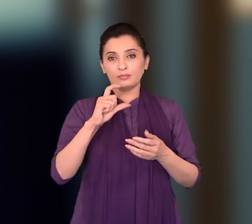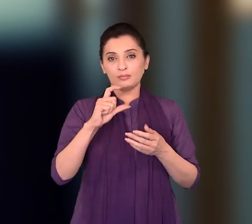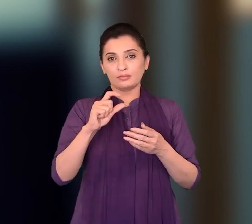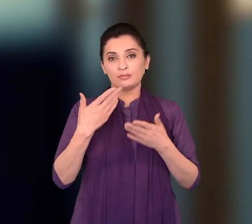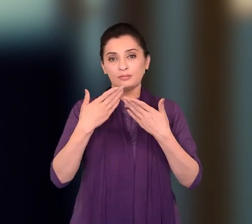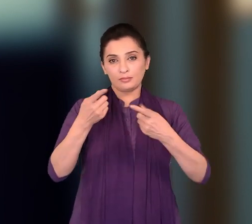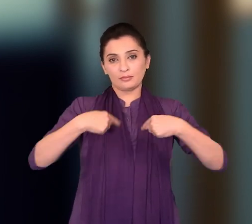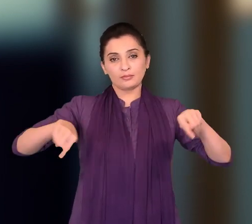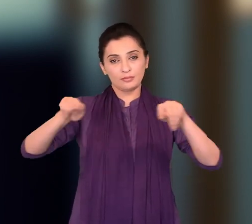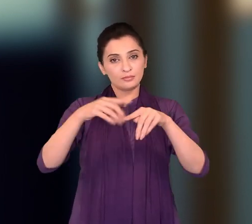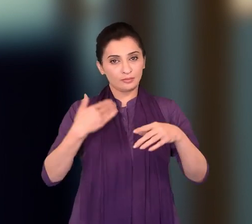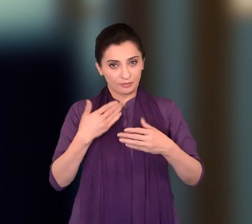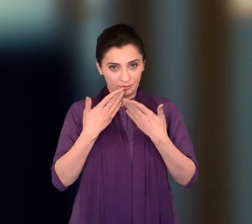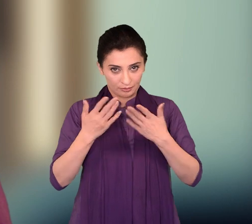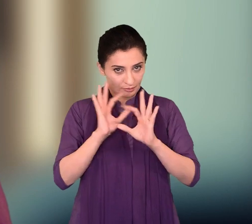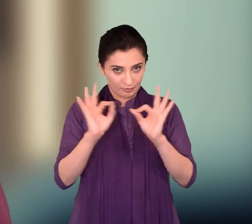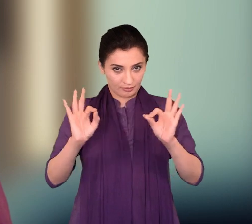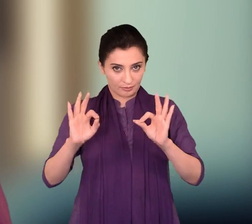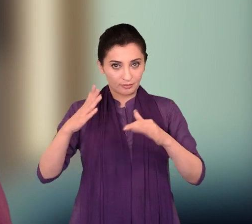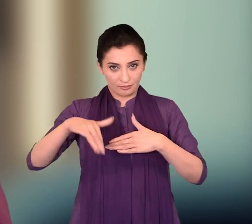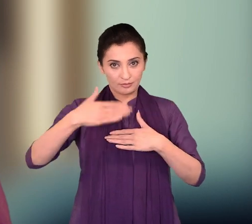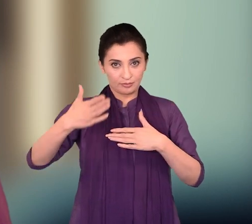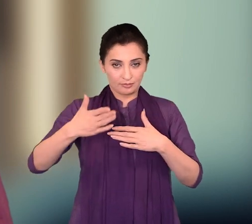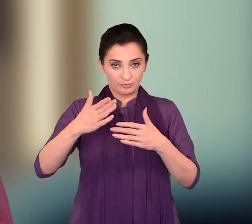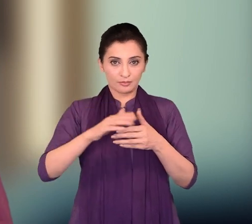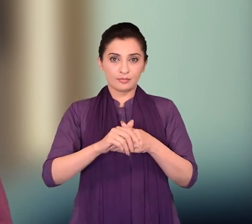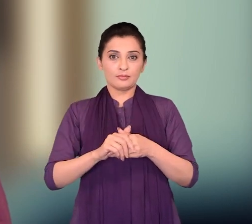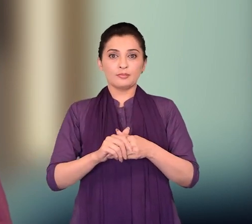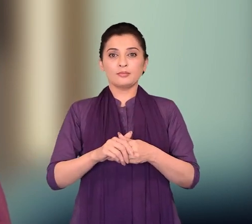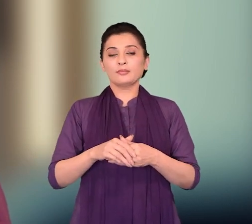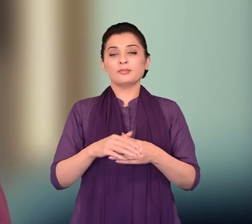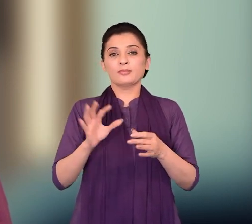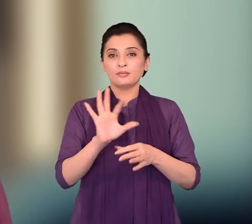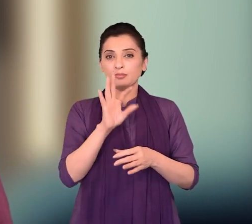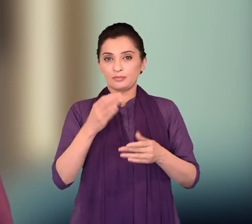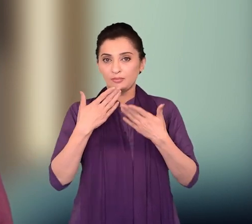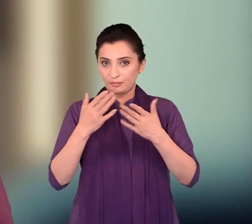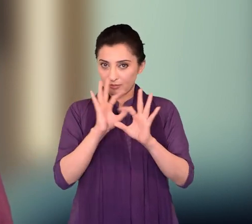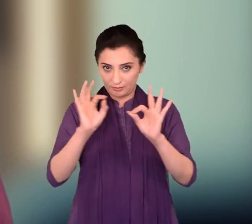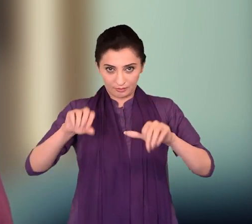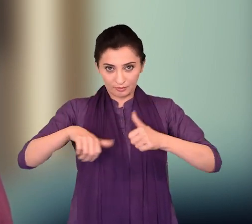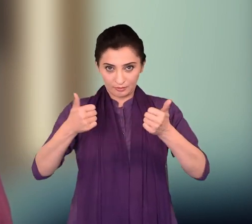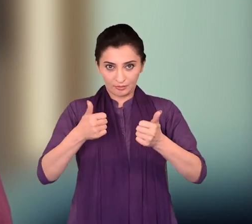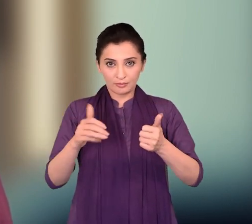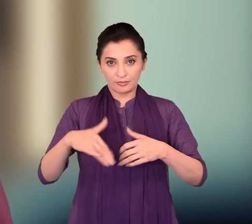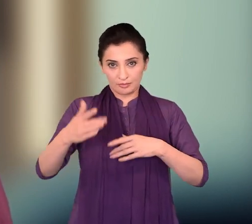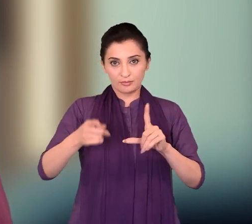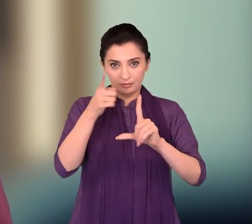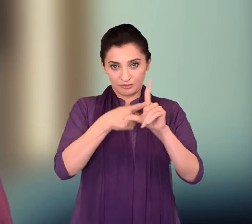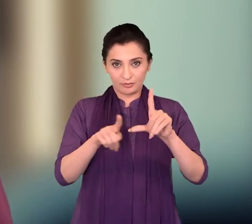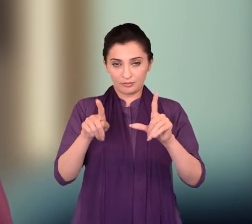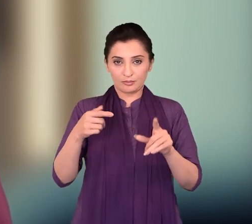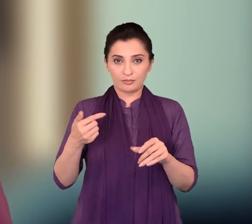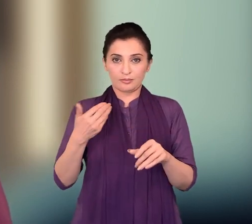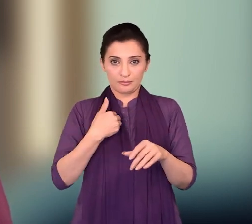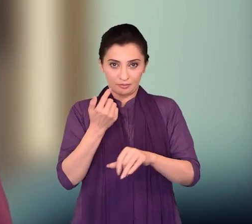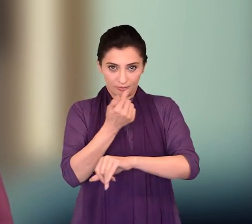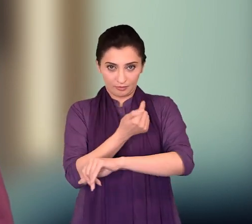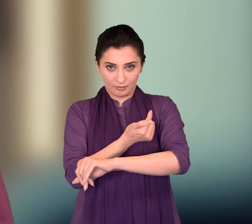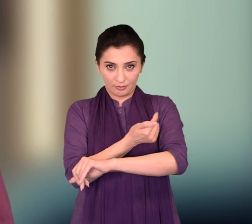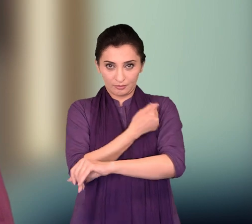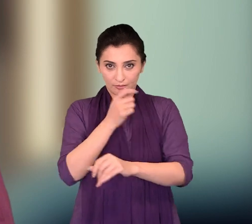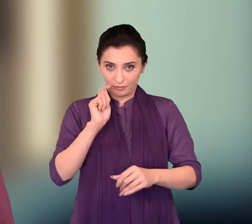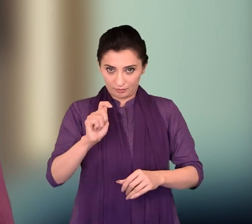بعد میں نے کارڈف سے ڈرماٹولوجی میں اسپیشلائزیشن کی. اور اس کے بعد جب میں لاہور میں پریکٹس کر رہی تھی ایز اے